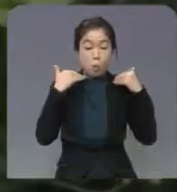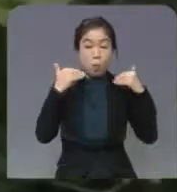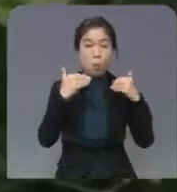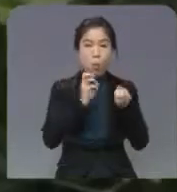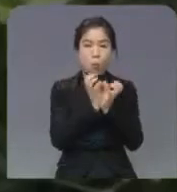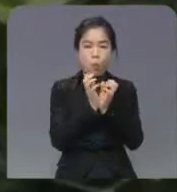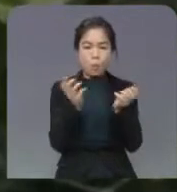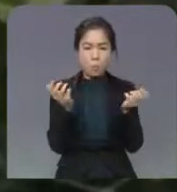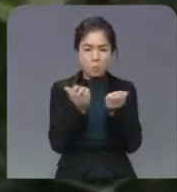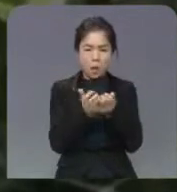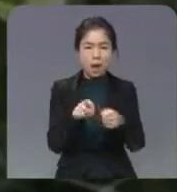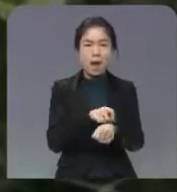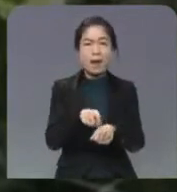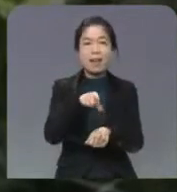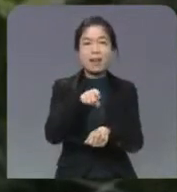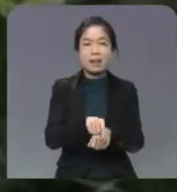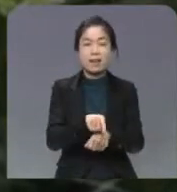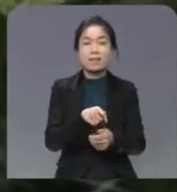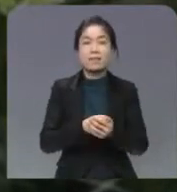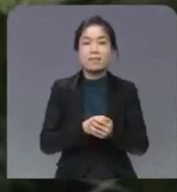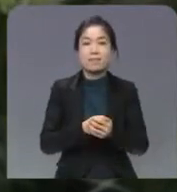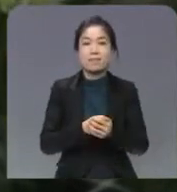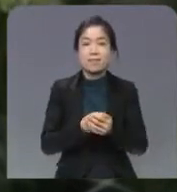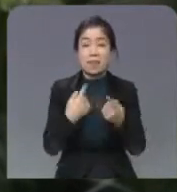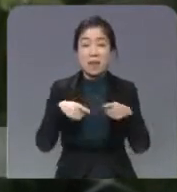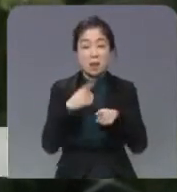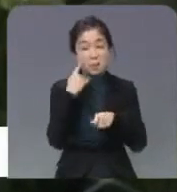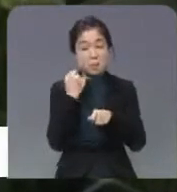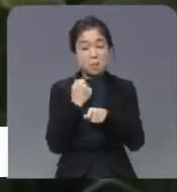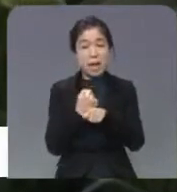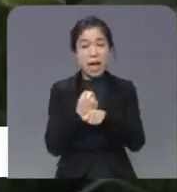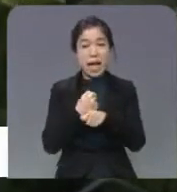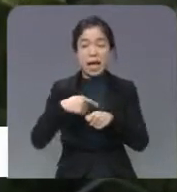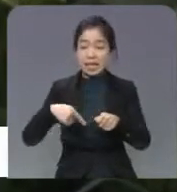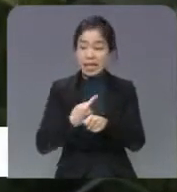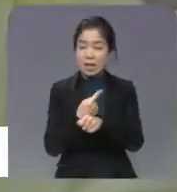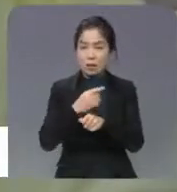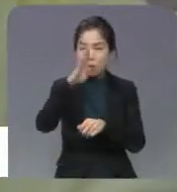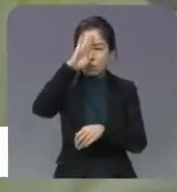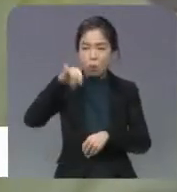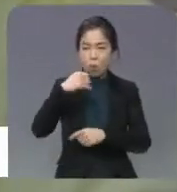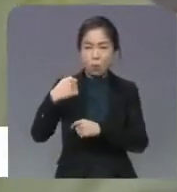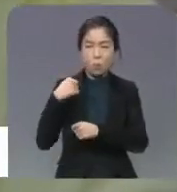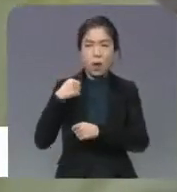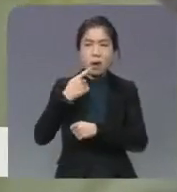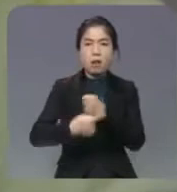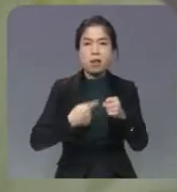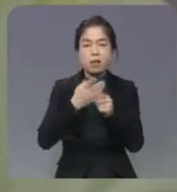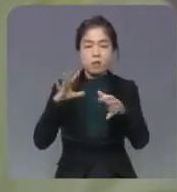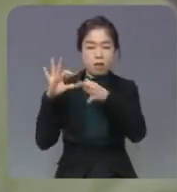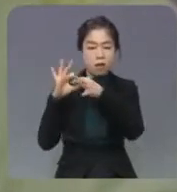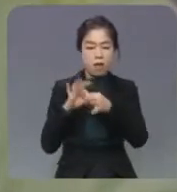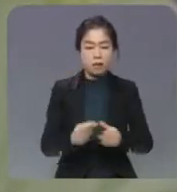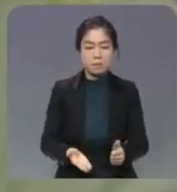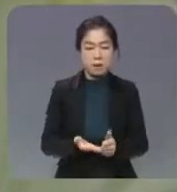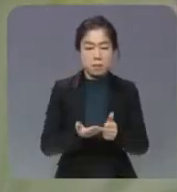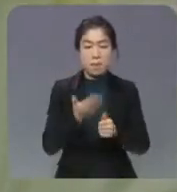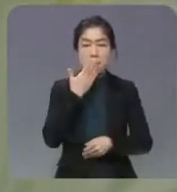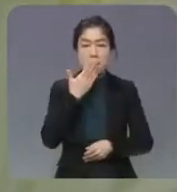풍성한 게 특징입니다. 같이 개발된 다른 품종은 병해충에 강하고 1년 내내 재배할 수